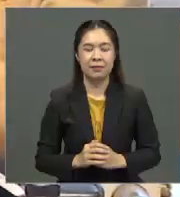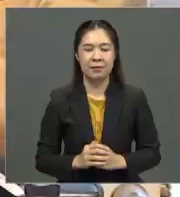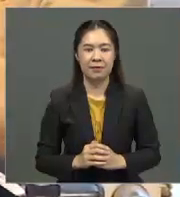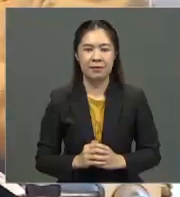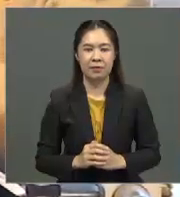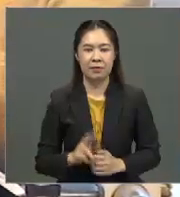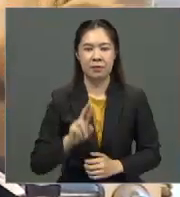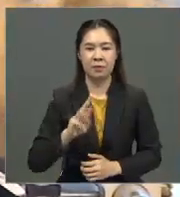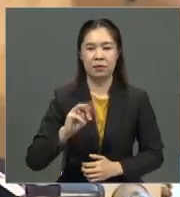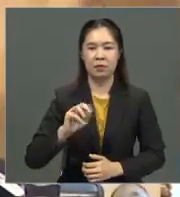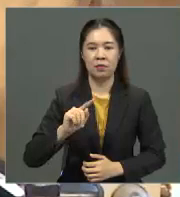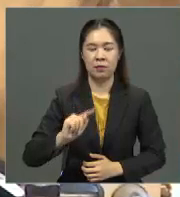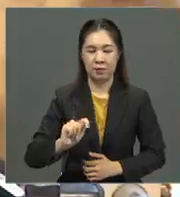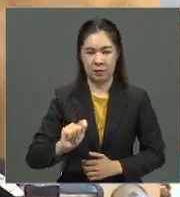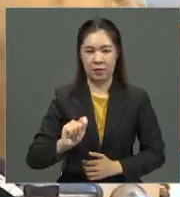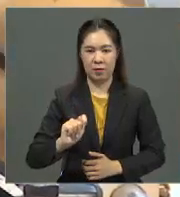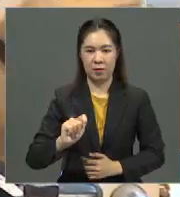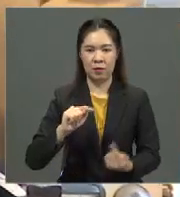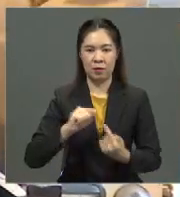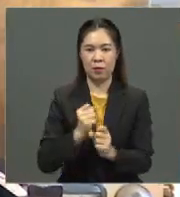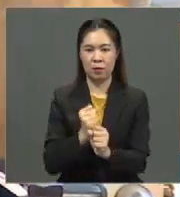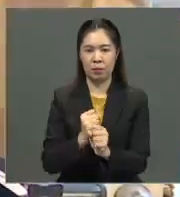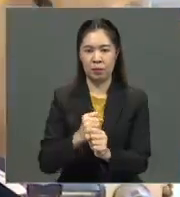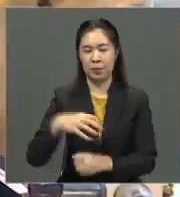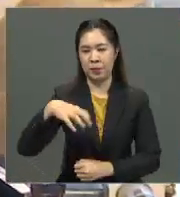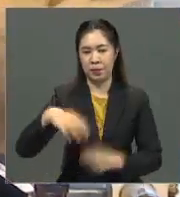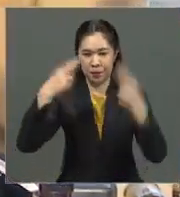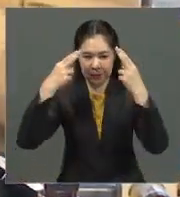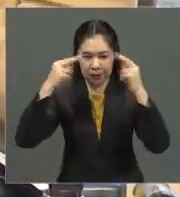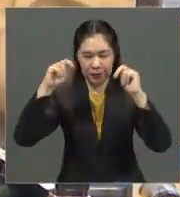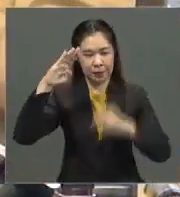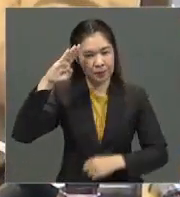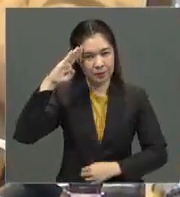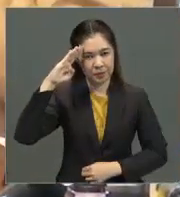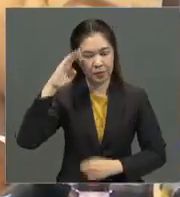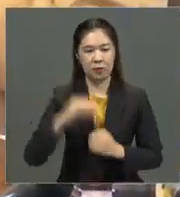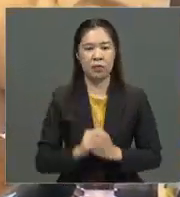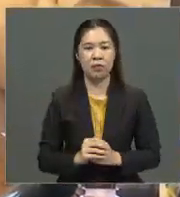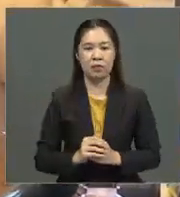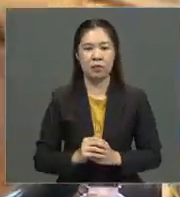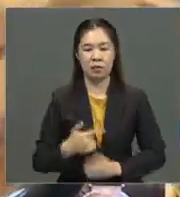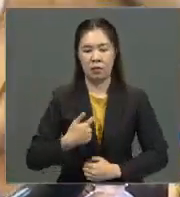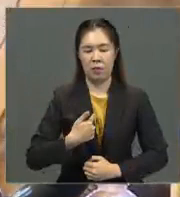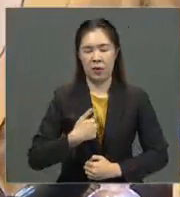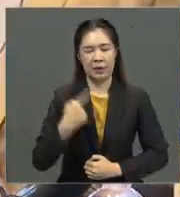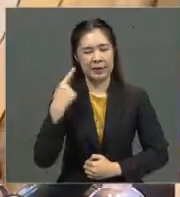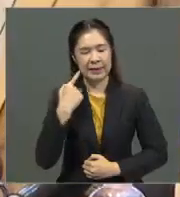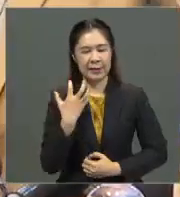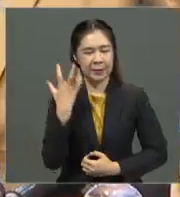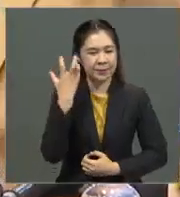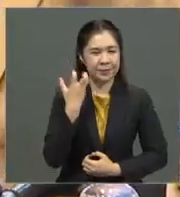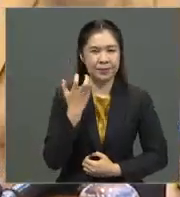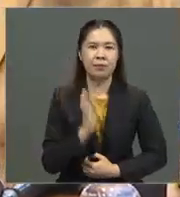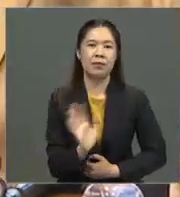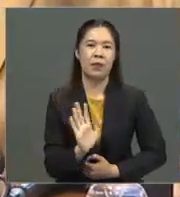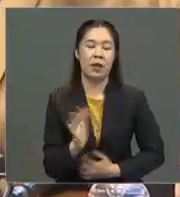ขณะที่รัฐมนตรีประจำสำนักนายกรัฐมนตรีนะครับคุณเทวัญลิปตพันลบก็ยืนยันครับว่าไม่ได้รับความกดดันนะฮะการลา